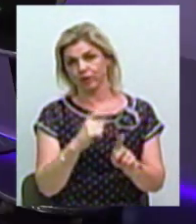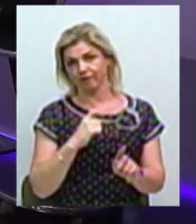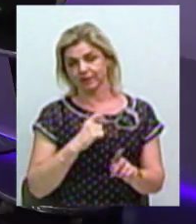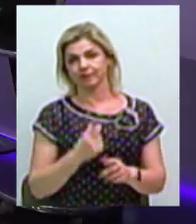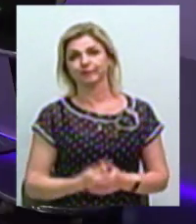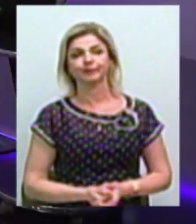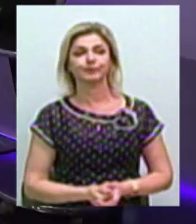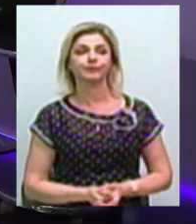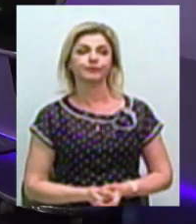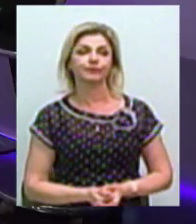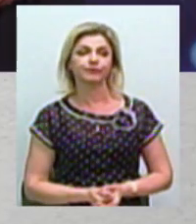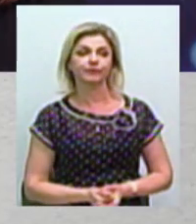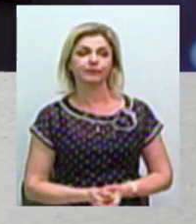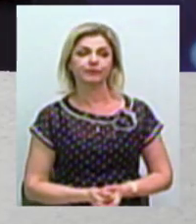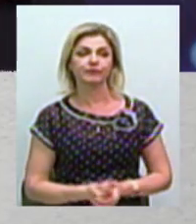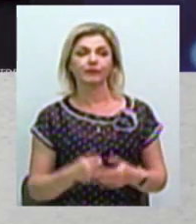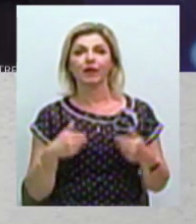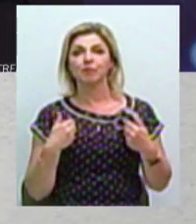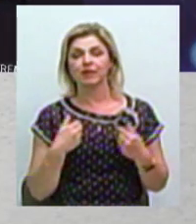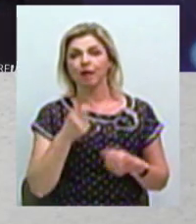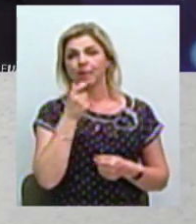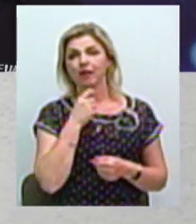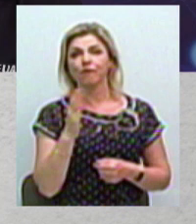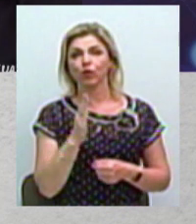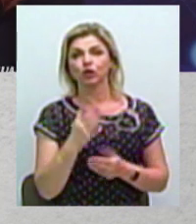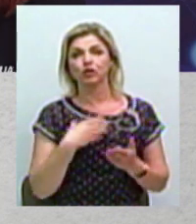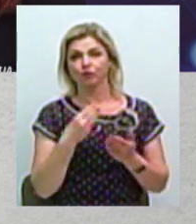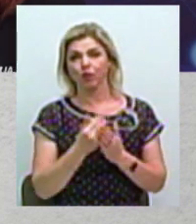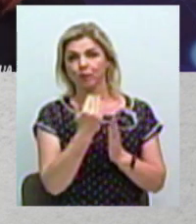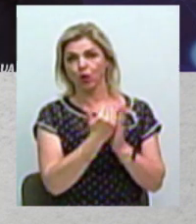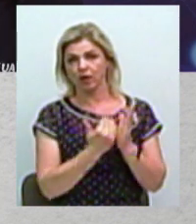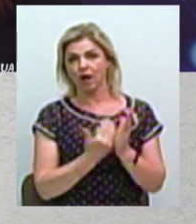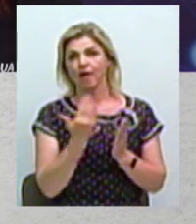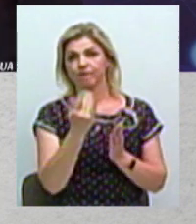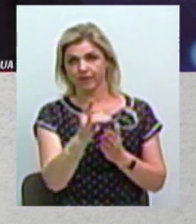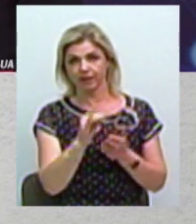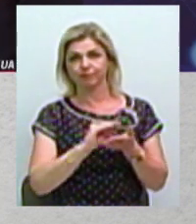Тож, добре. Тетяна, будь ласка. Вітаю. Пане Володимир, в своїй програмі ви, цитую,